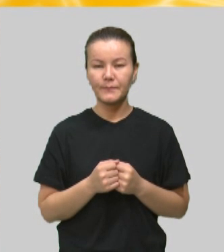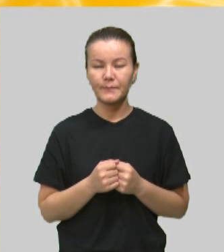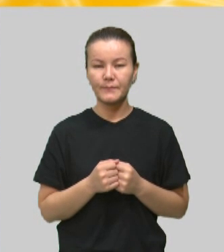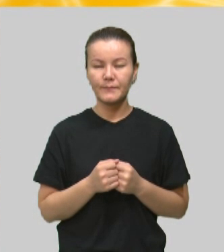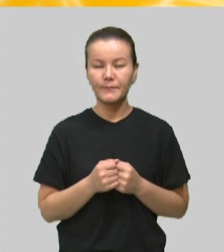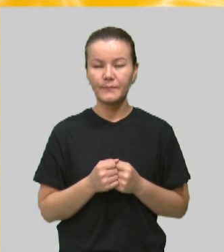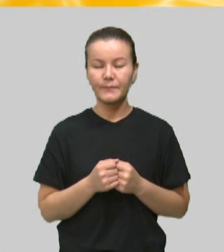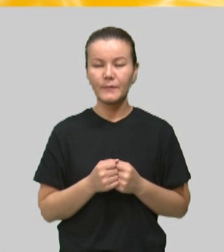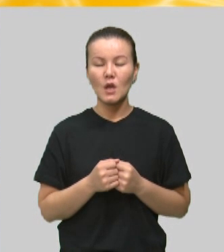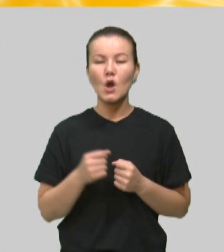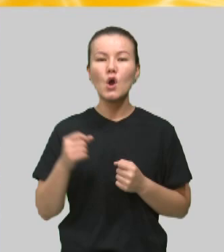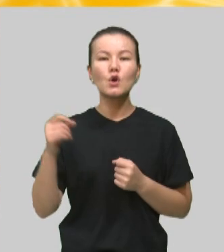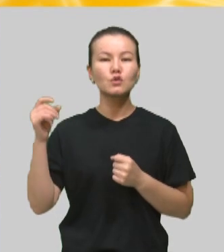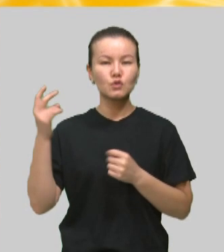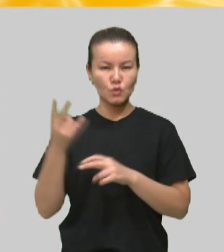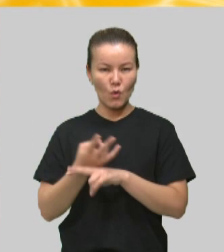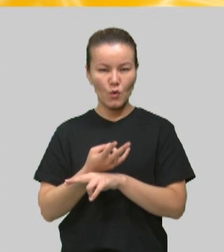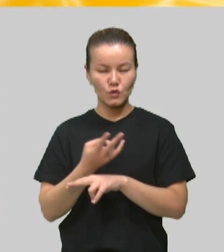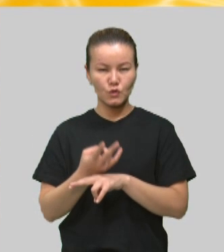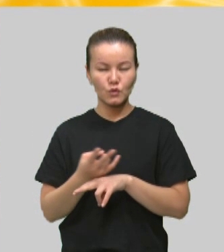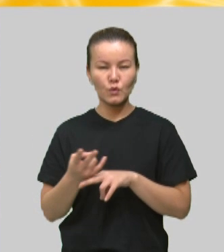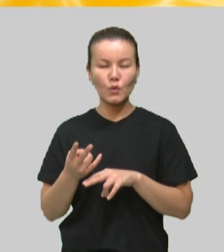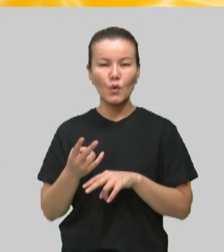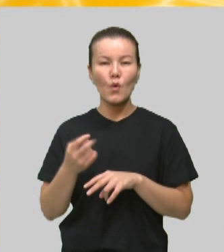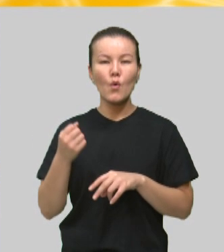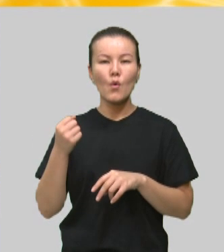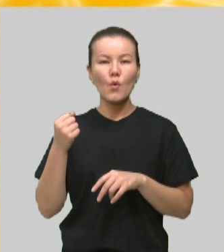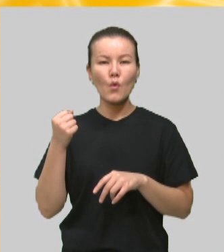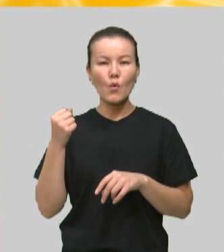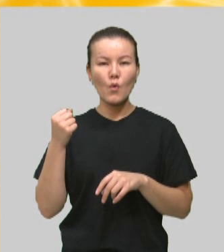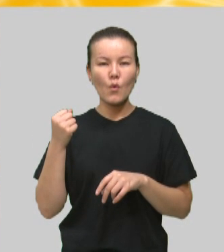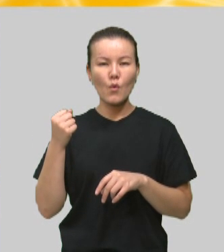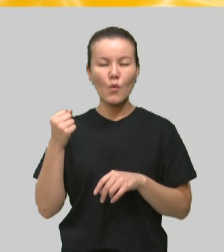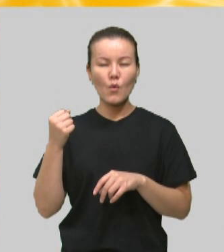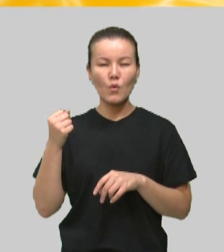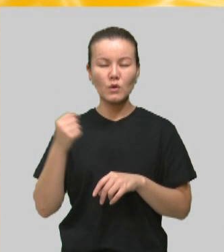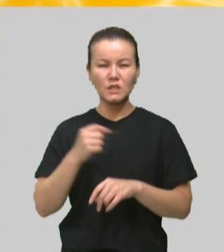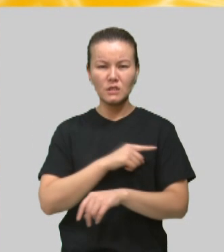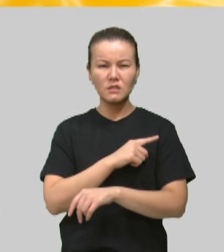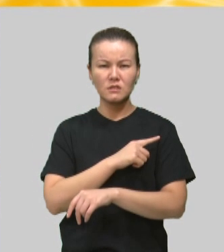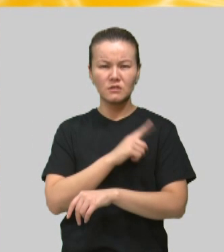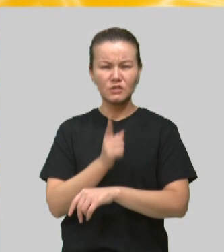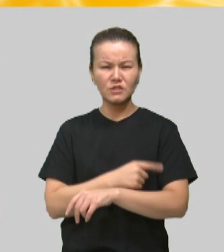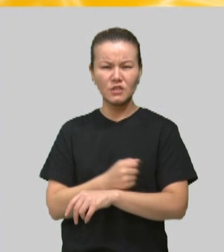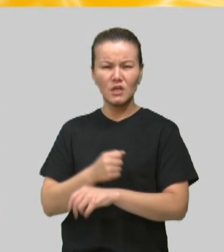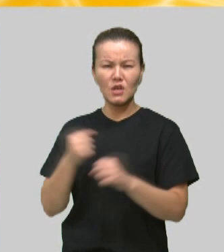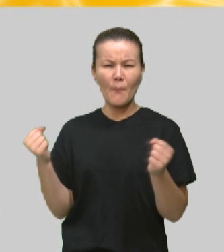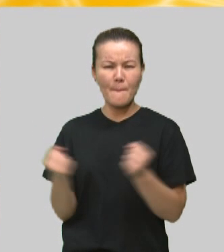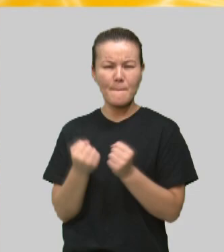Ночью ударил сильный мороз.